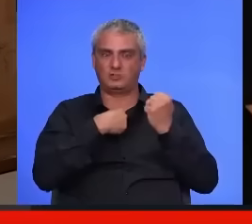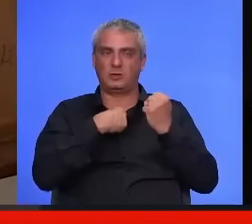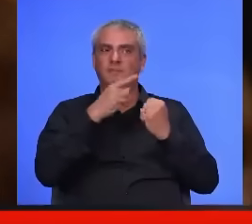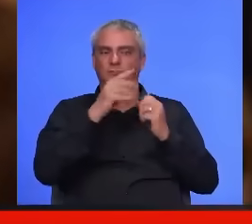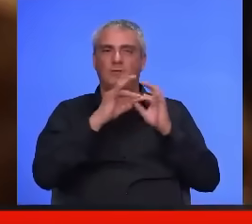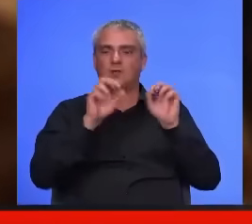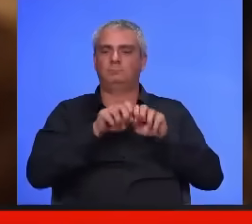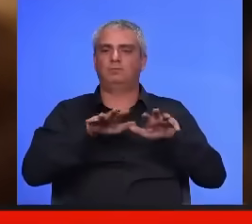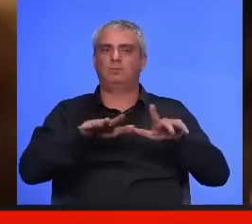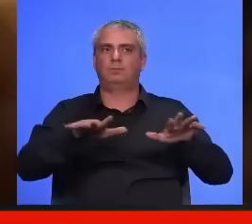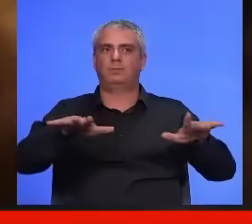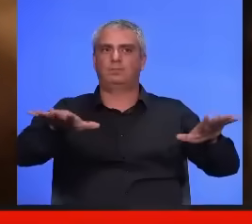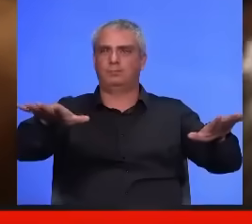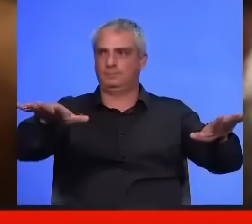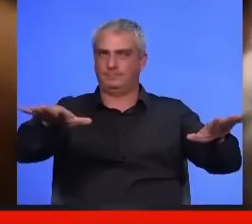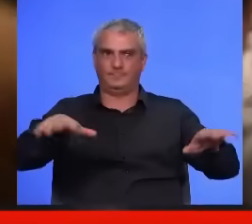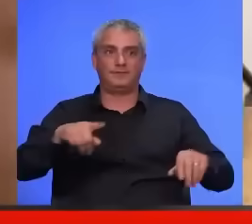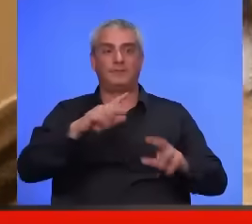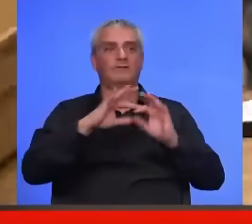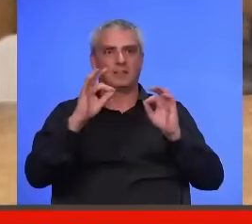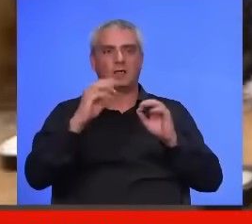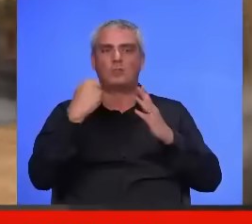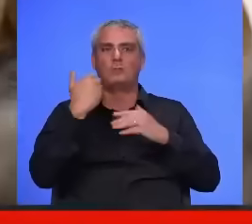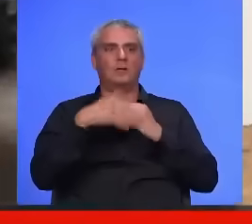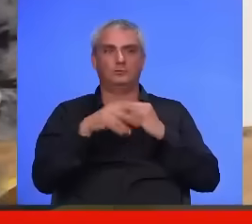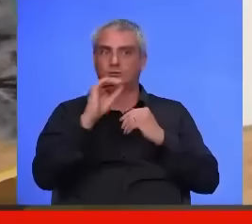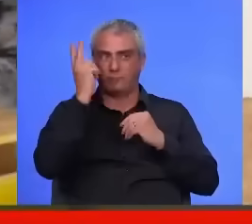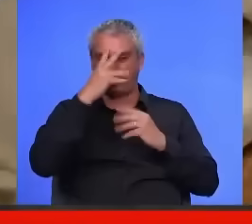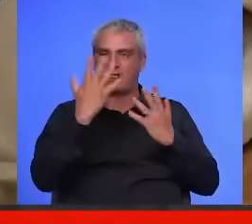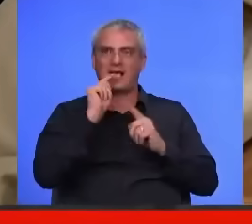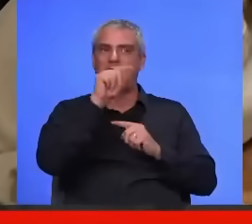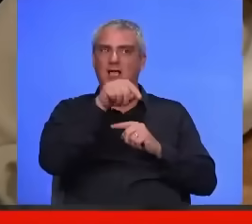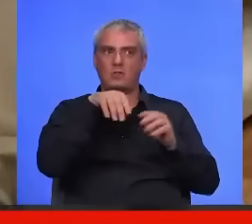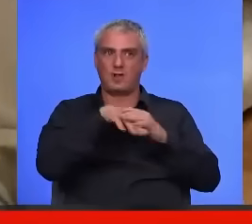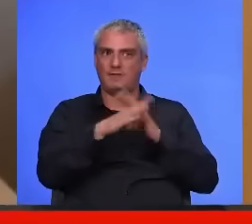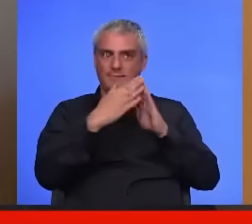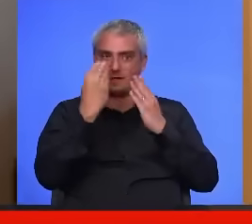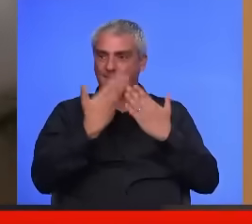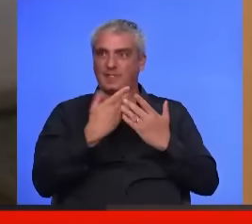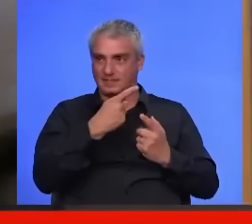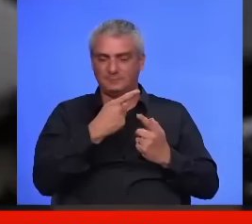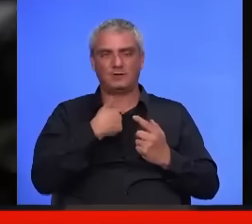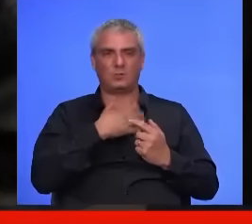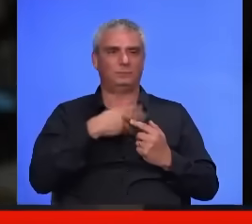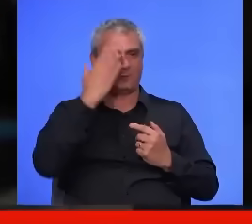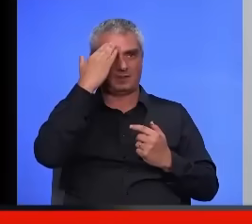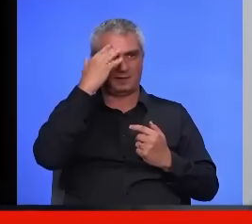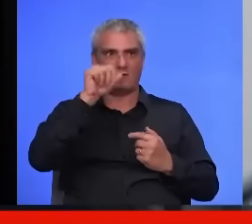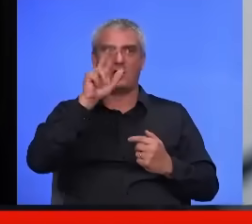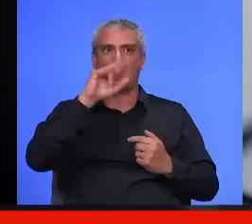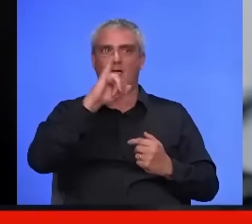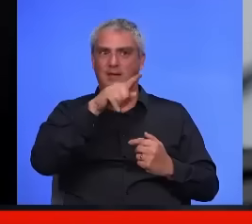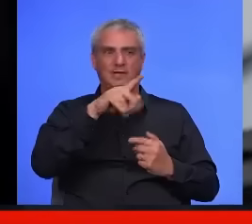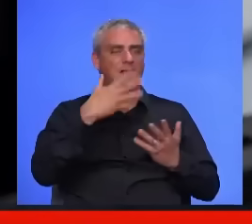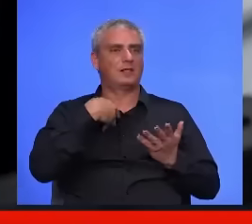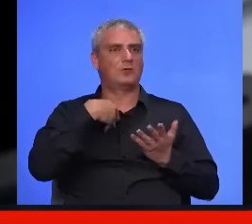התחיל להתפשט אבל התחלנו מהסוף בשביל להבין איך הגענו בכלל למרתף בית הכנסת אני רוצה שתכירו את ארי אנחנו